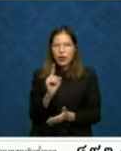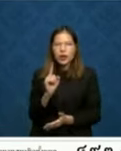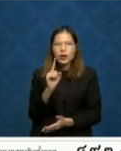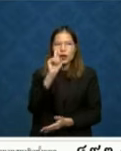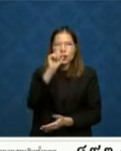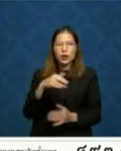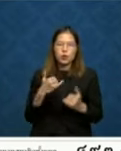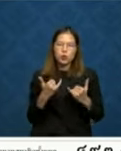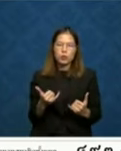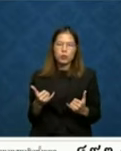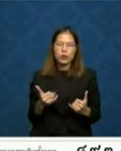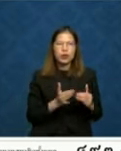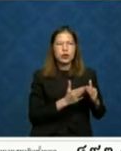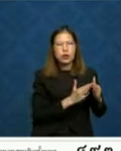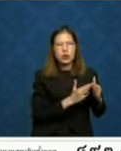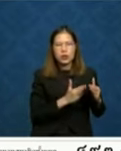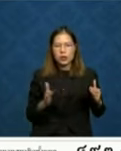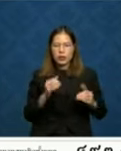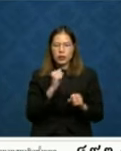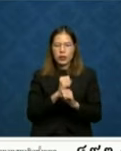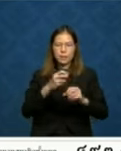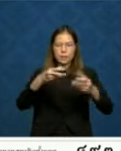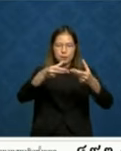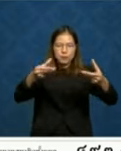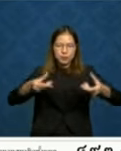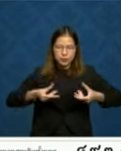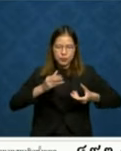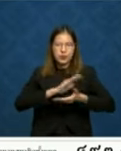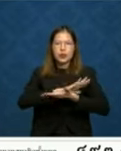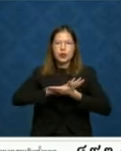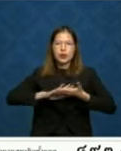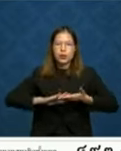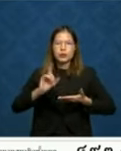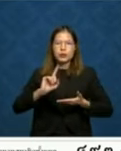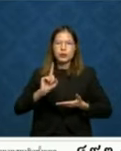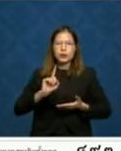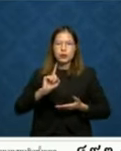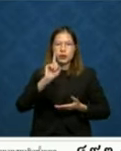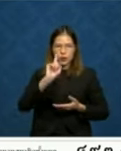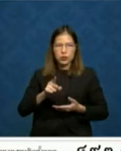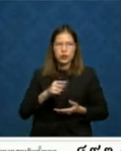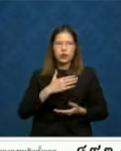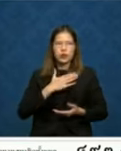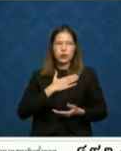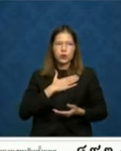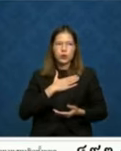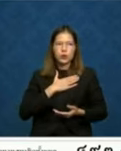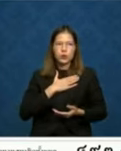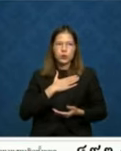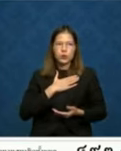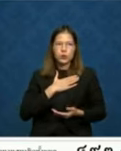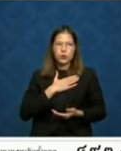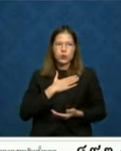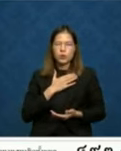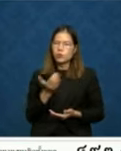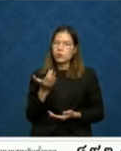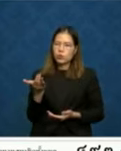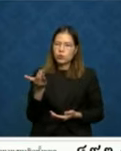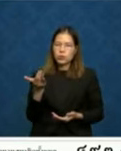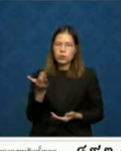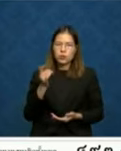ากวันนี้ไปหลังจากที่ท่านทำรายงานเสร็จแล้วเนี่ยผมจะเรียกร้อง